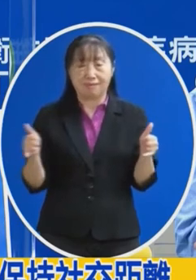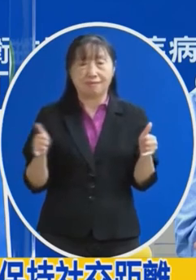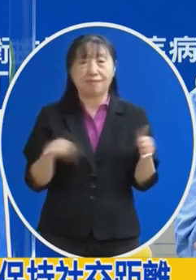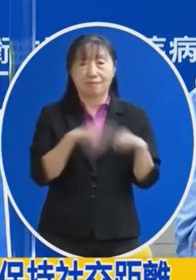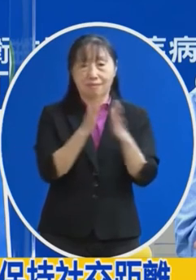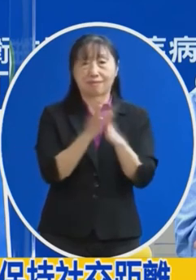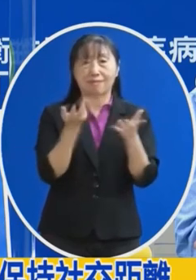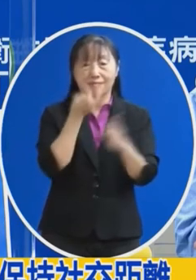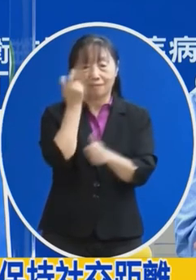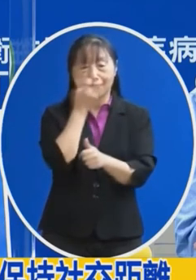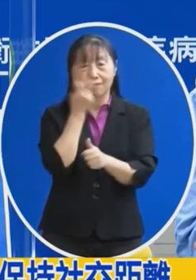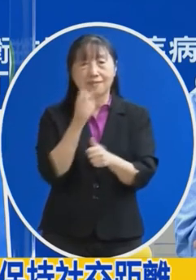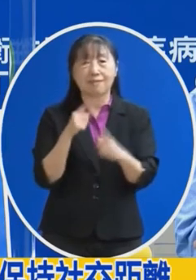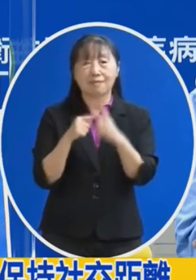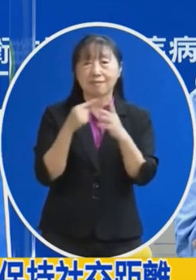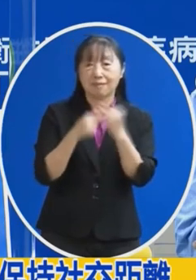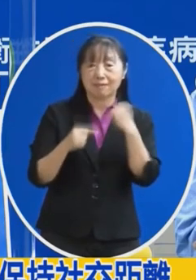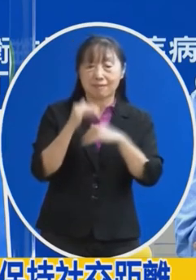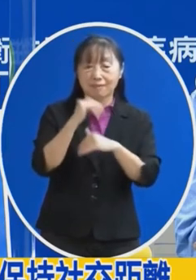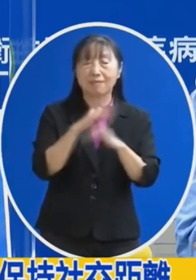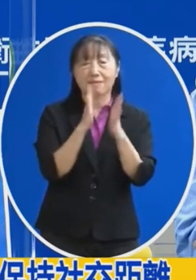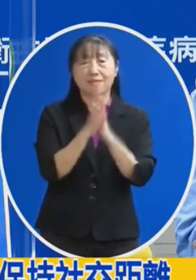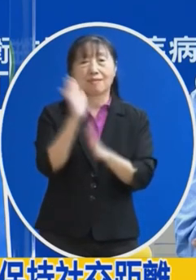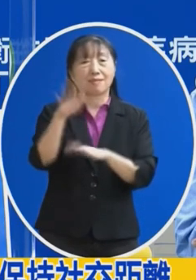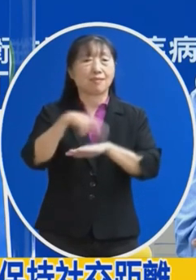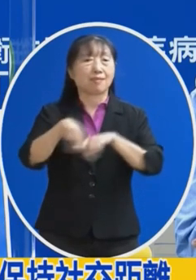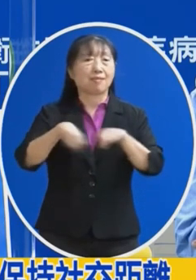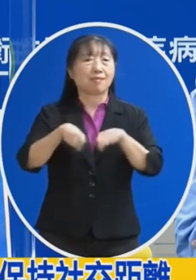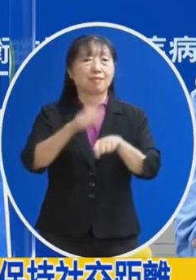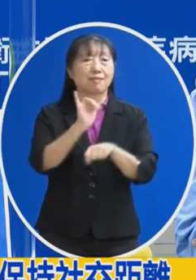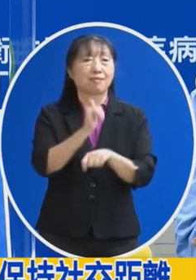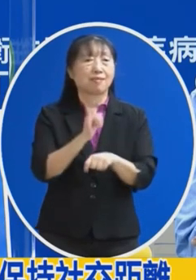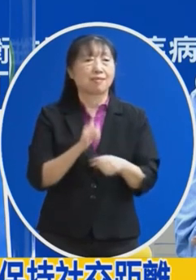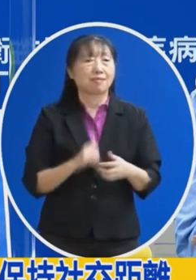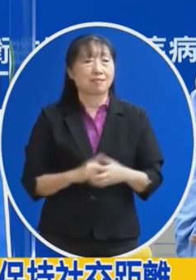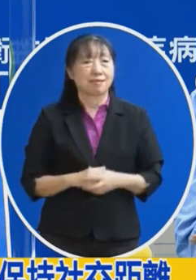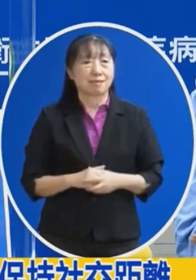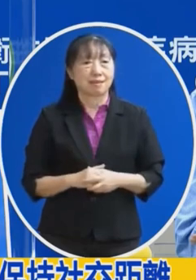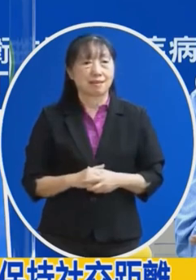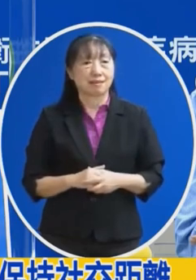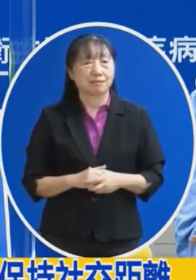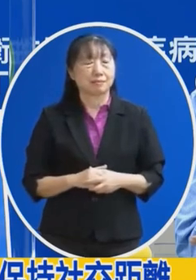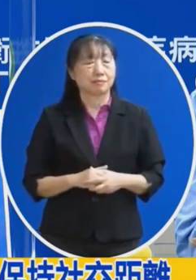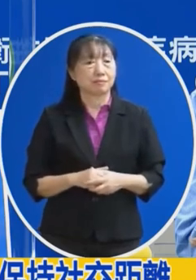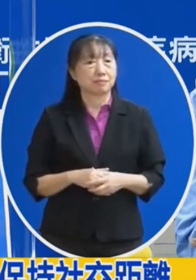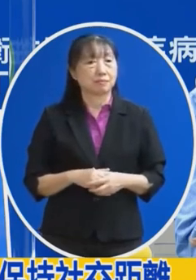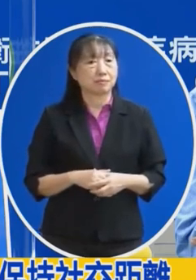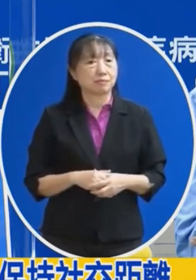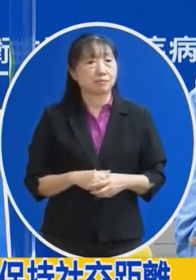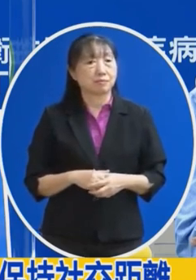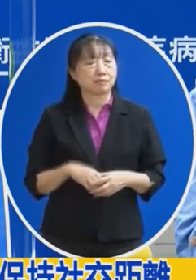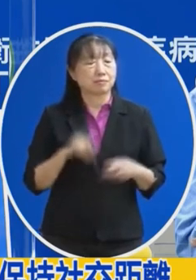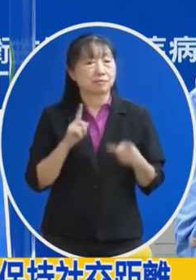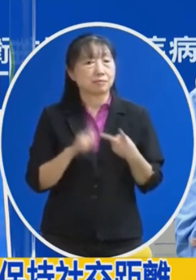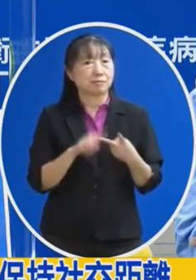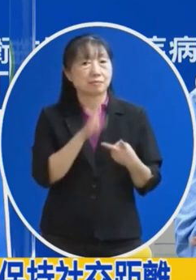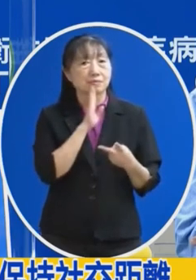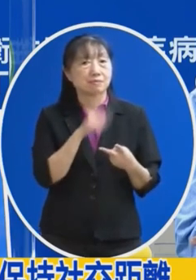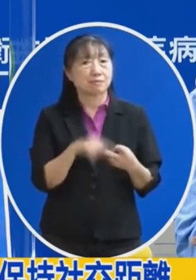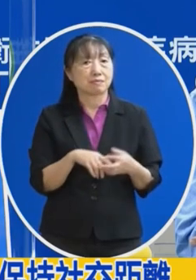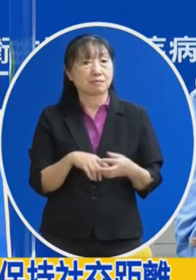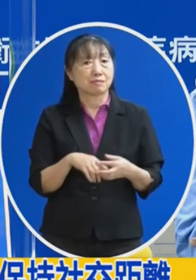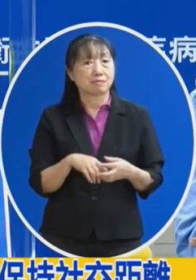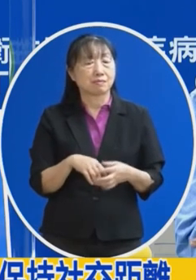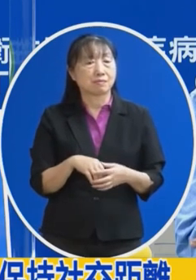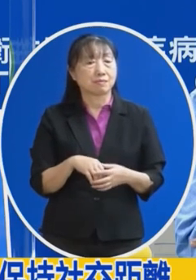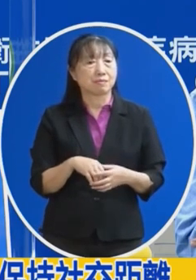分散区域哈，整体都有做了一个蛮完整的规划。然后第二看到的当然觉得哈，心中就觉